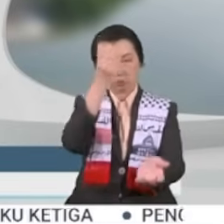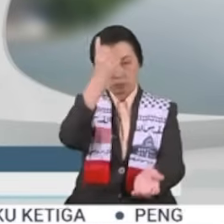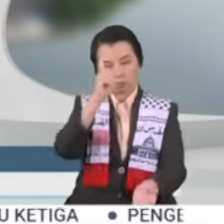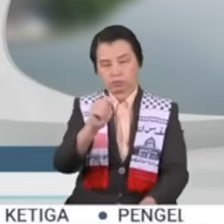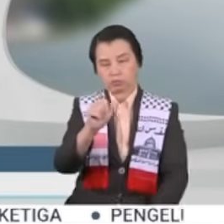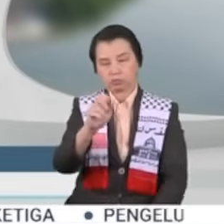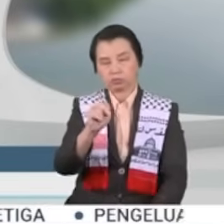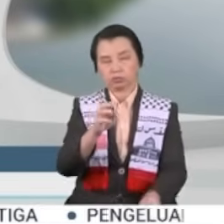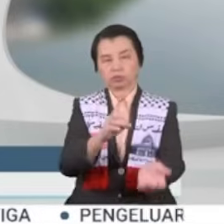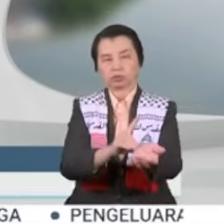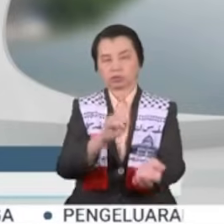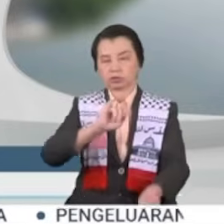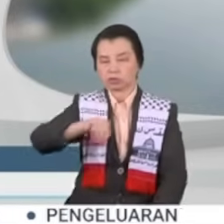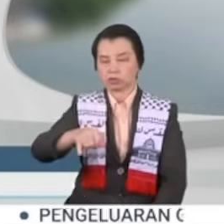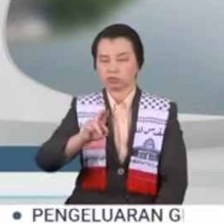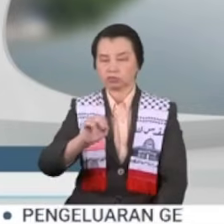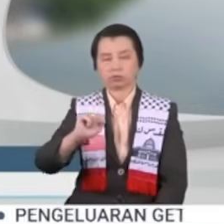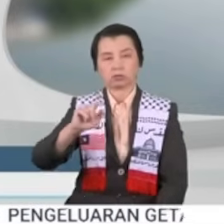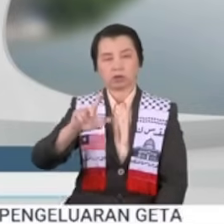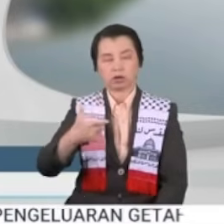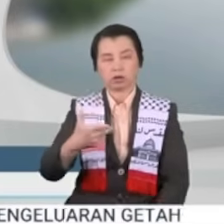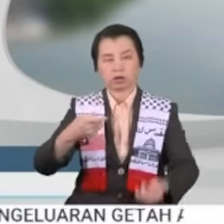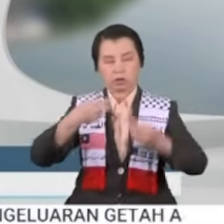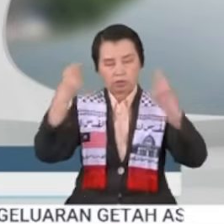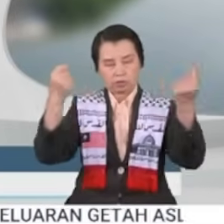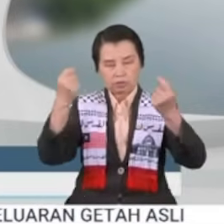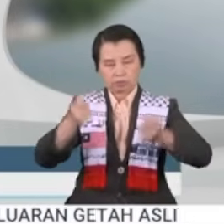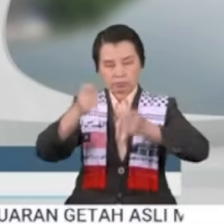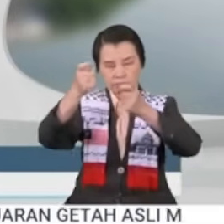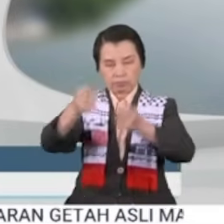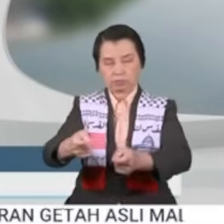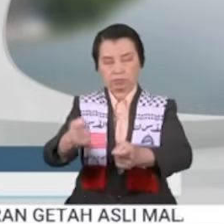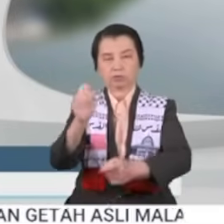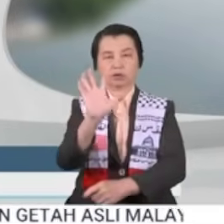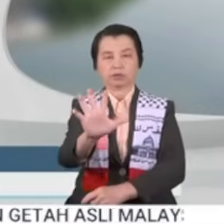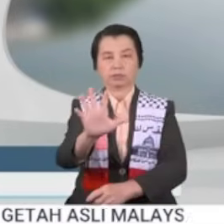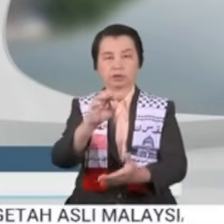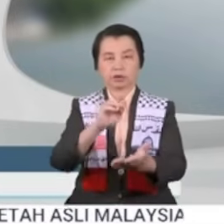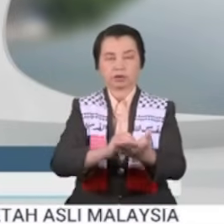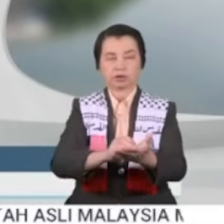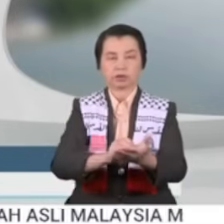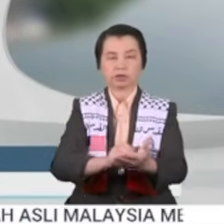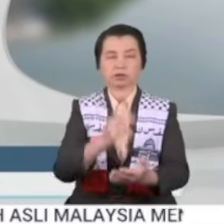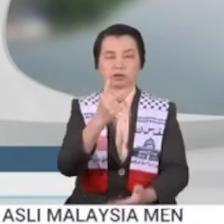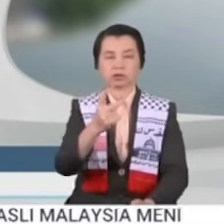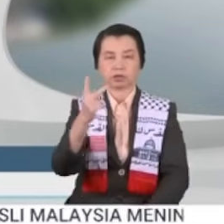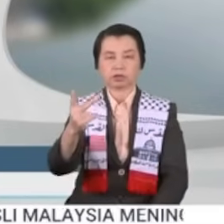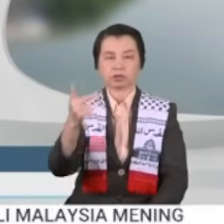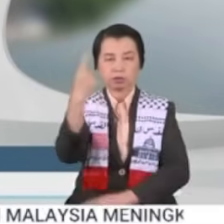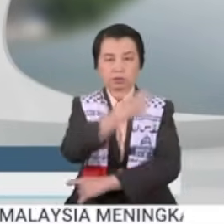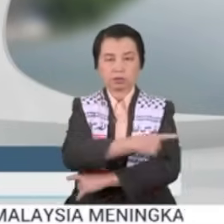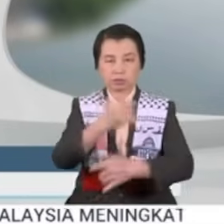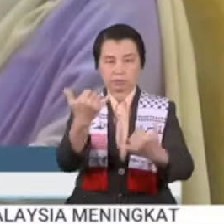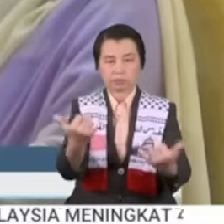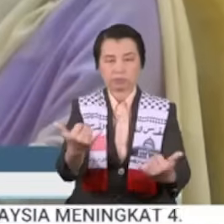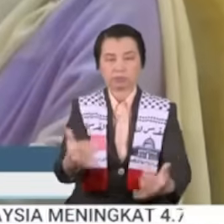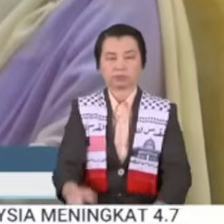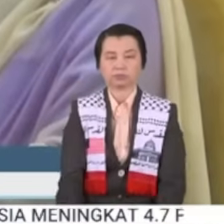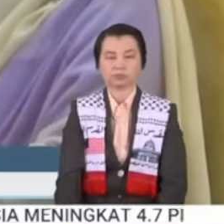Johar datou mahiruddin dalam istiadat pengurniaan sesi kelima di istana seri Kinabalu hari